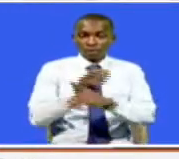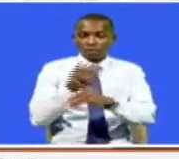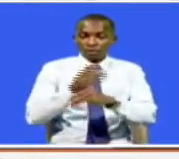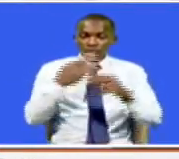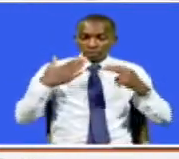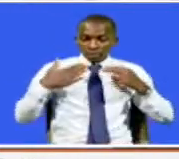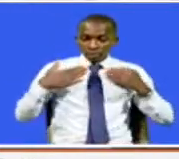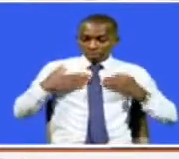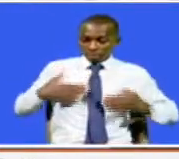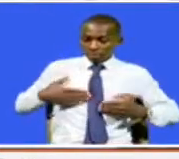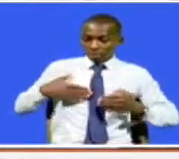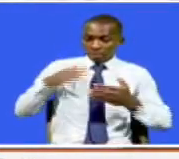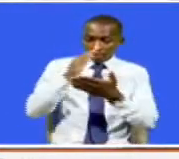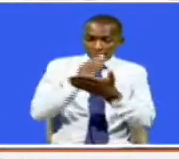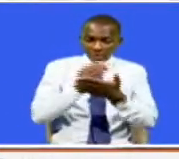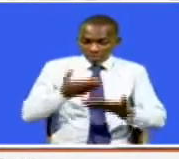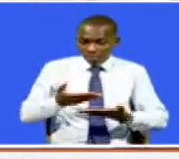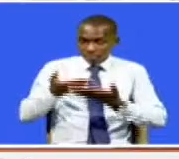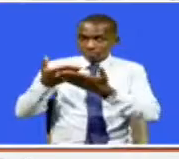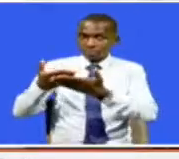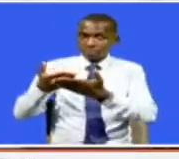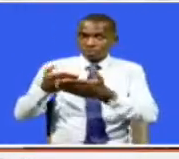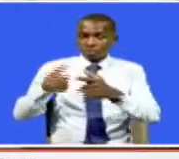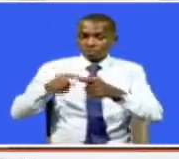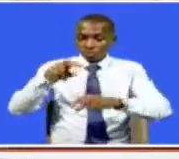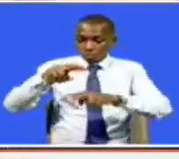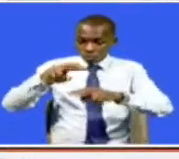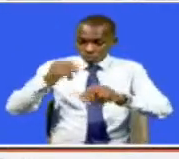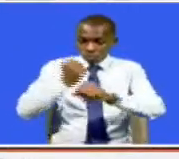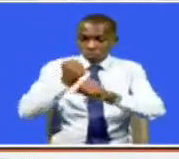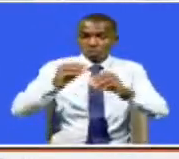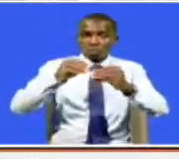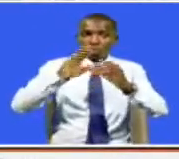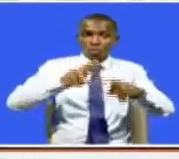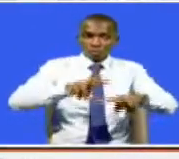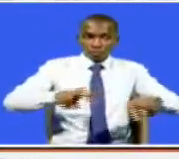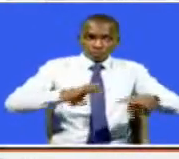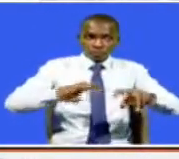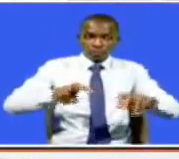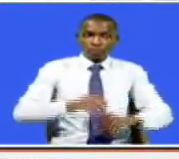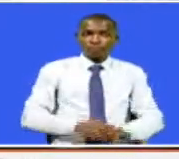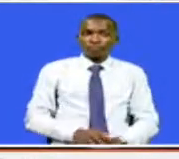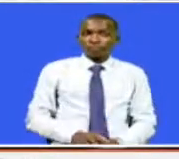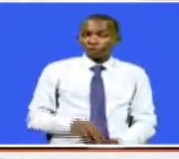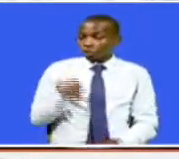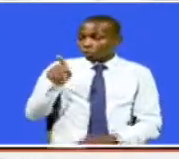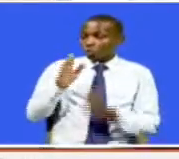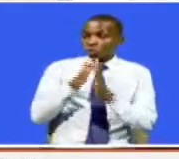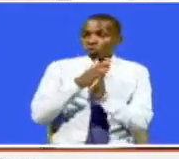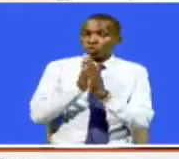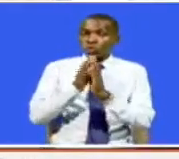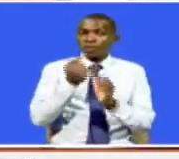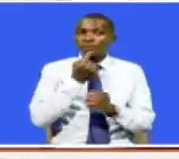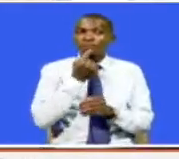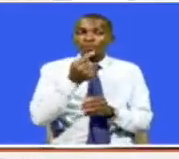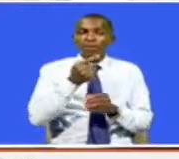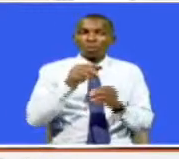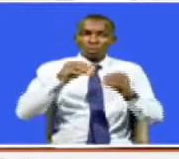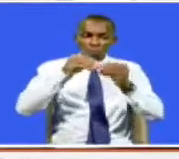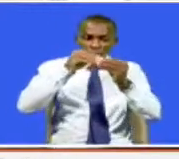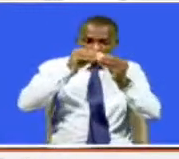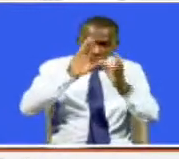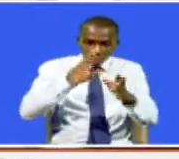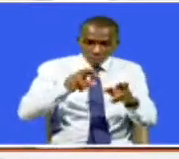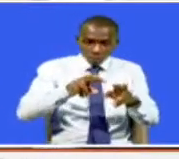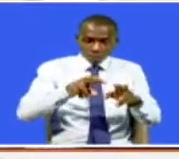tumepeana kwa homicide waendelee na uchunguzi. Kulingana na mwanapatholojia DM Mushana, chembechembe zaidi